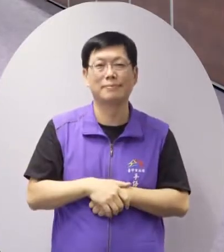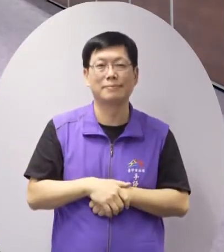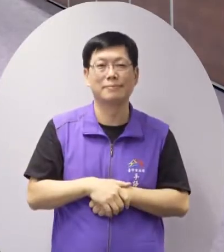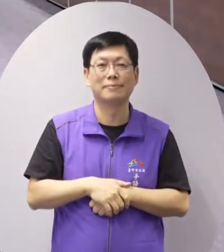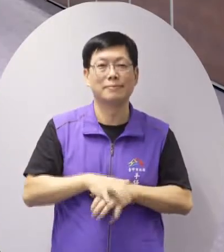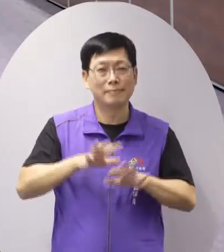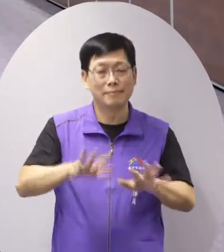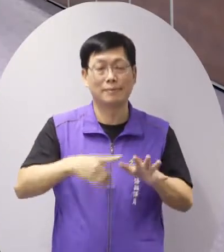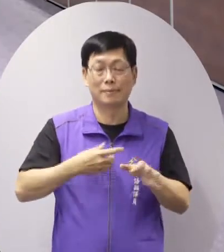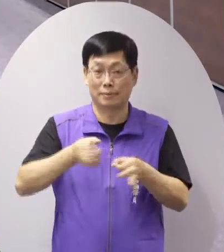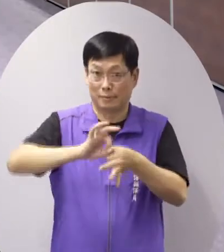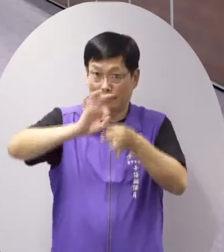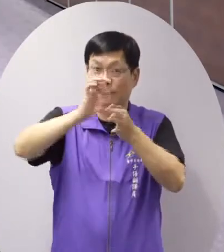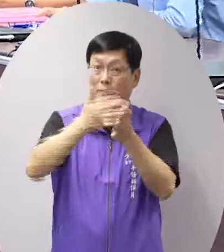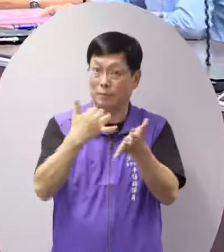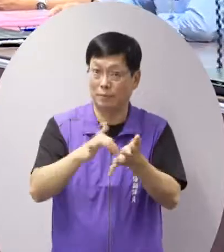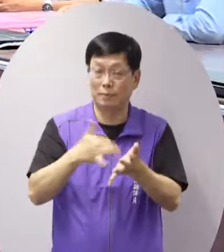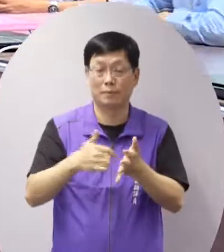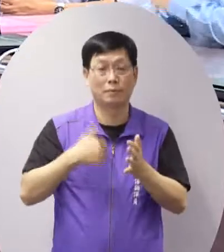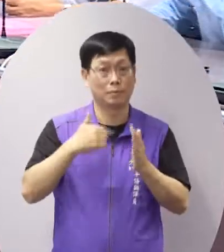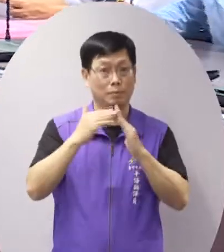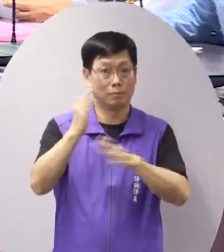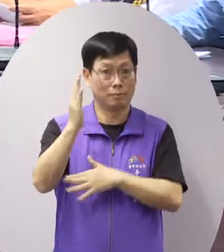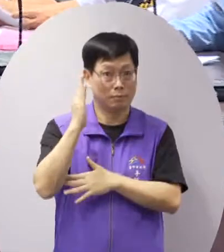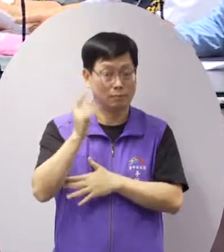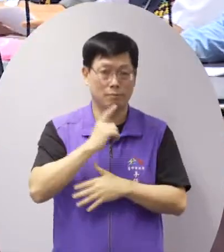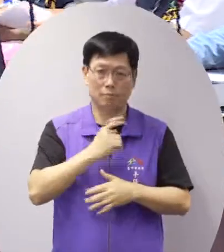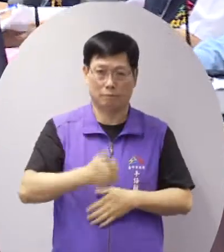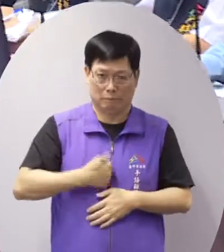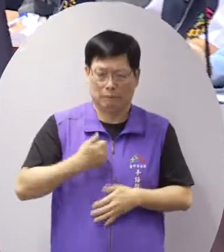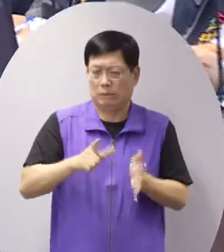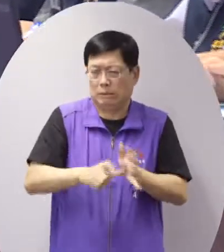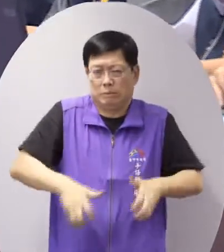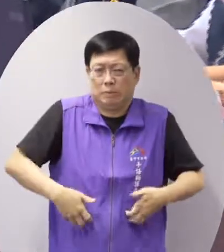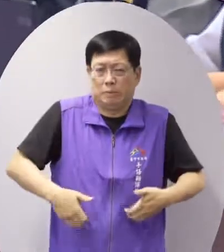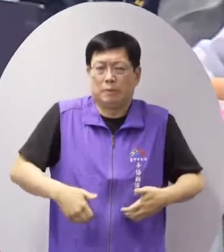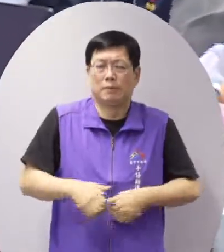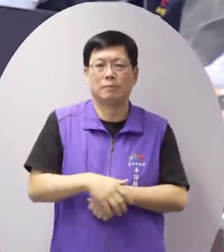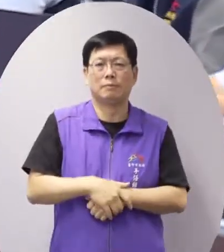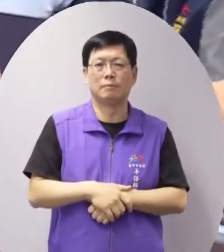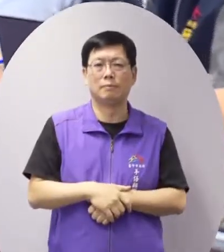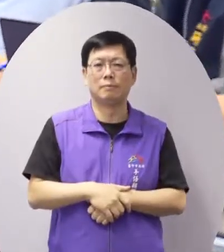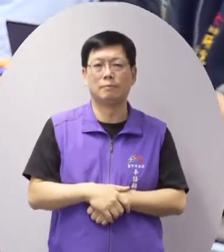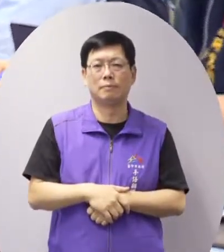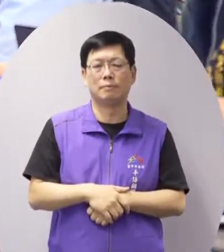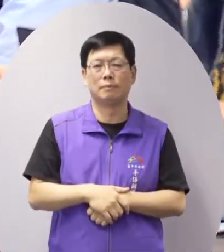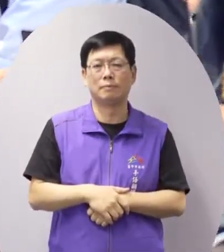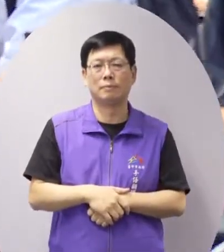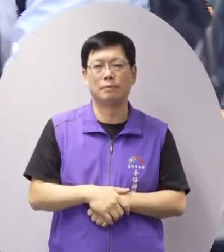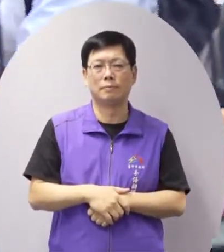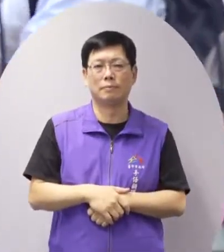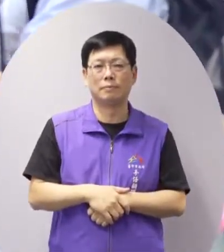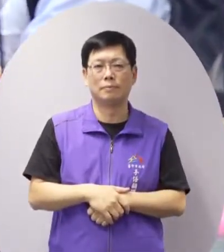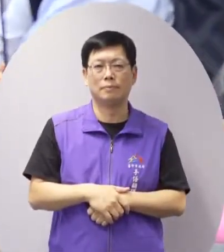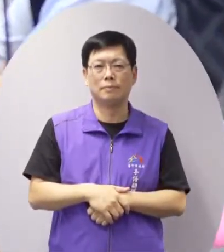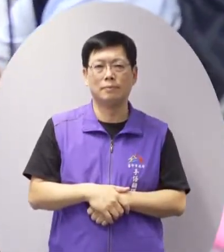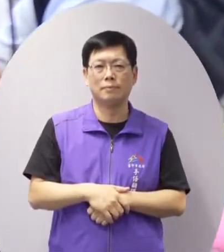追加减预算来讲的话，在市政府的办理的时间非常匆促哈。当然，